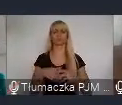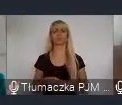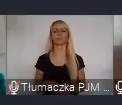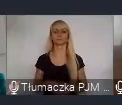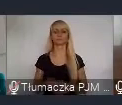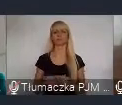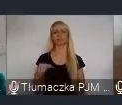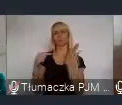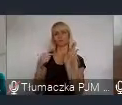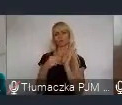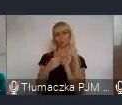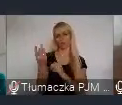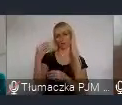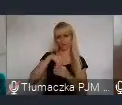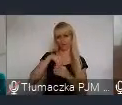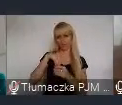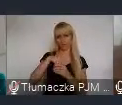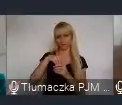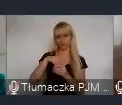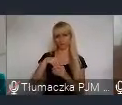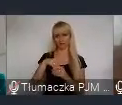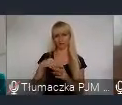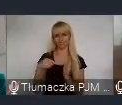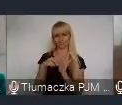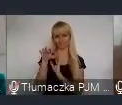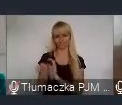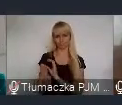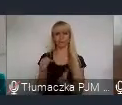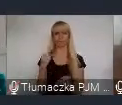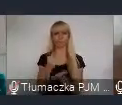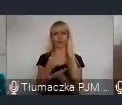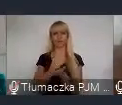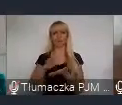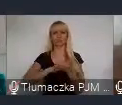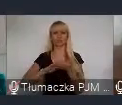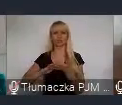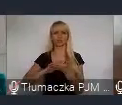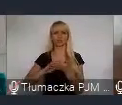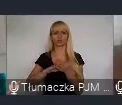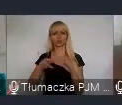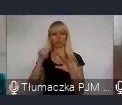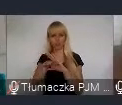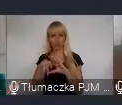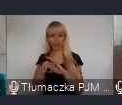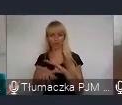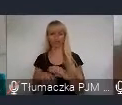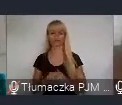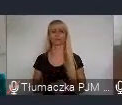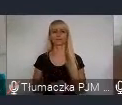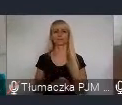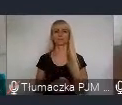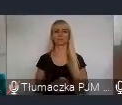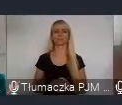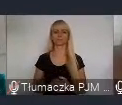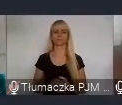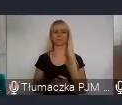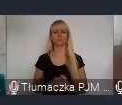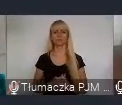inwestycji w ramach tego obszaru, jest Krajowy Program Oczyszczania Ścieków Komunalnych i w tej perspektywie